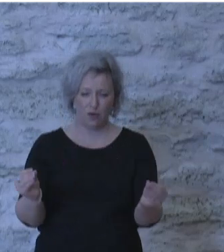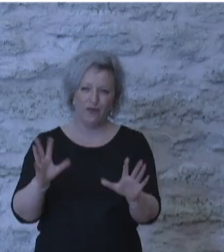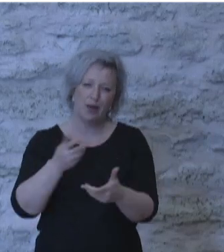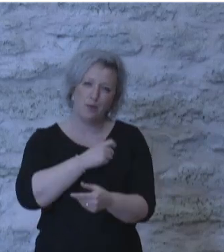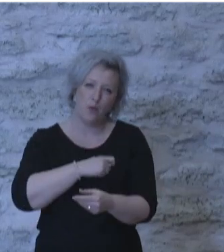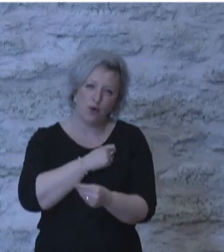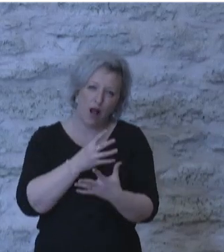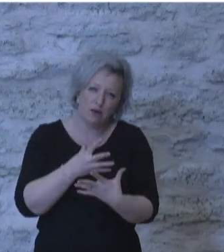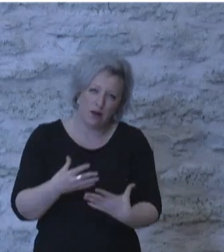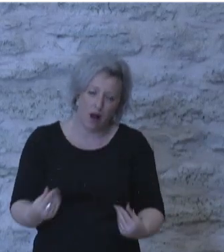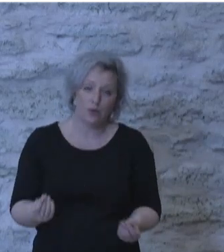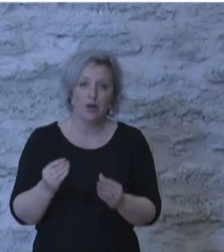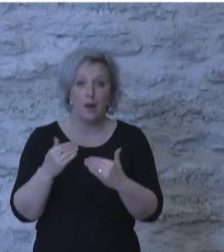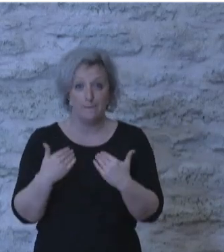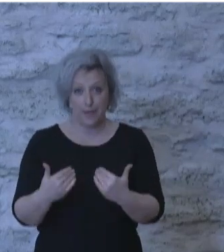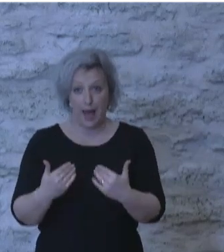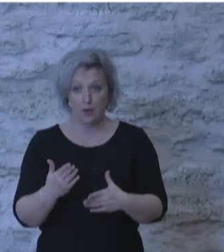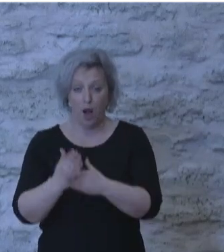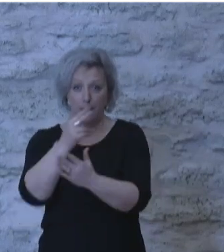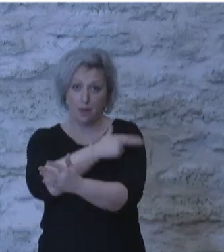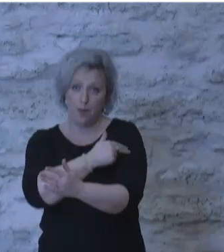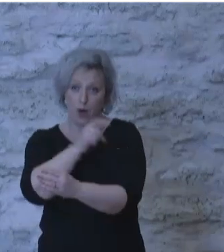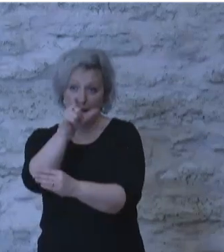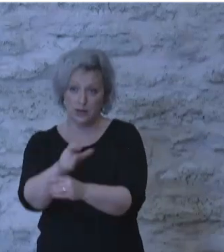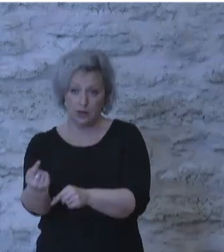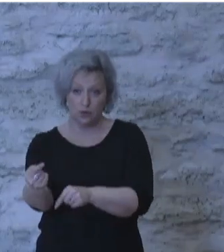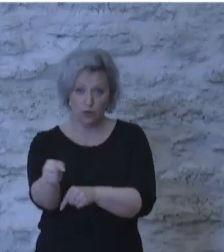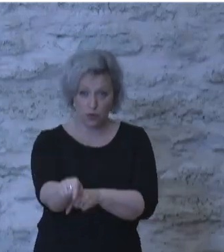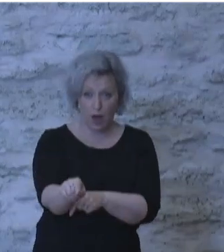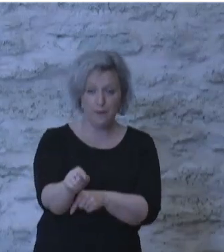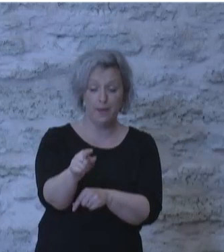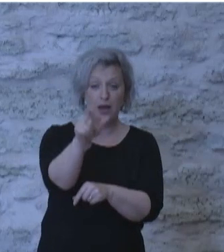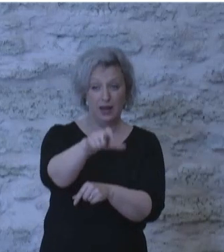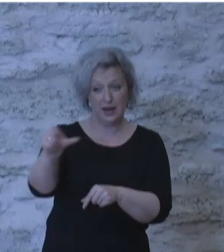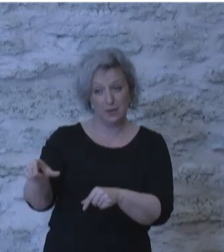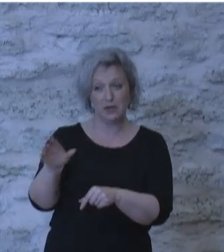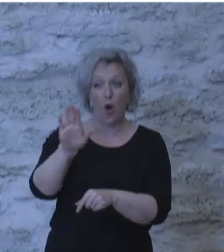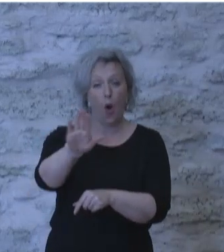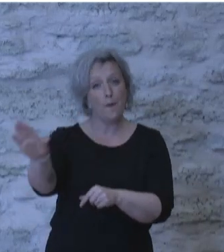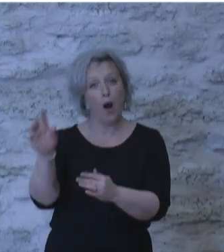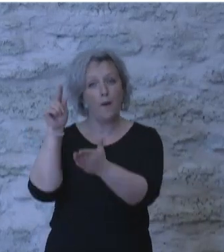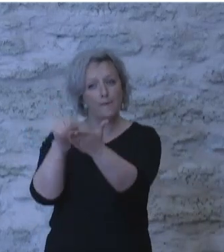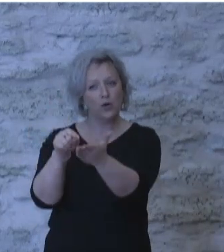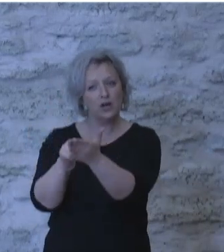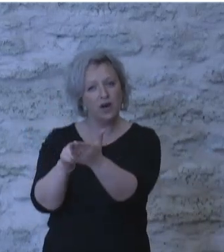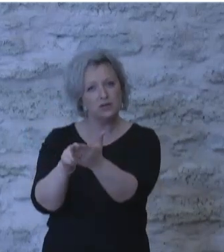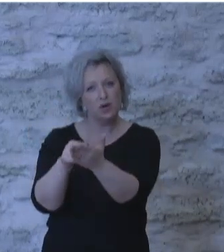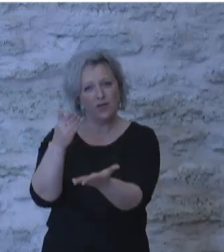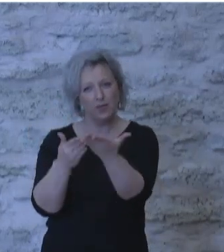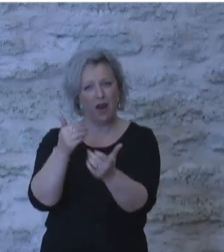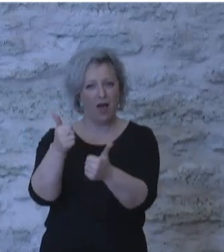üle, et kas praegu ei või abipolitseinikuks sattuda need, kelle motivatsioon selleks tööks ei ole vahest maailma pari.